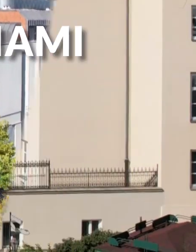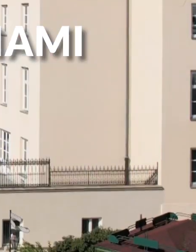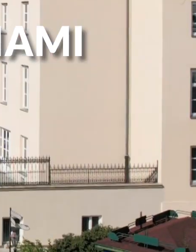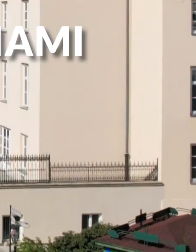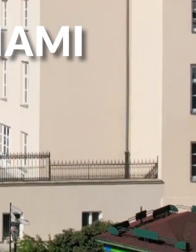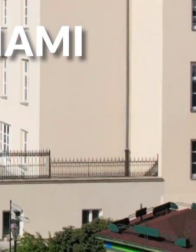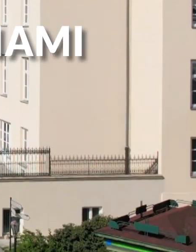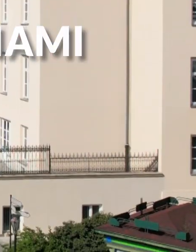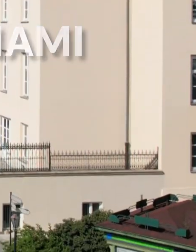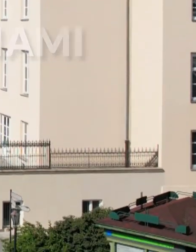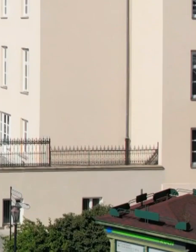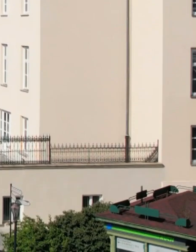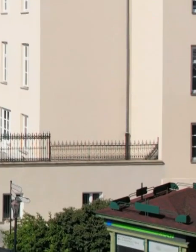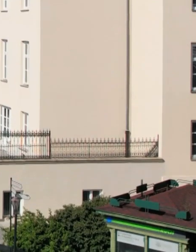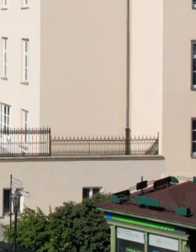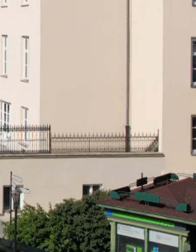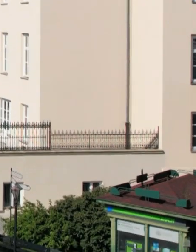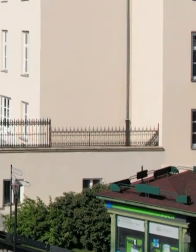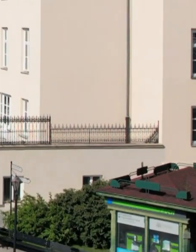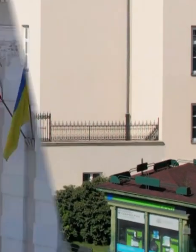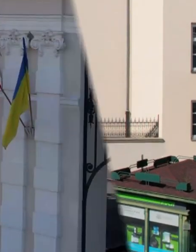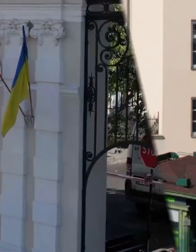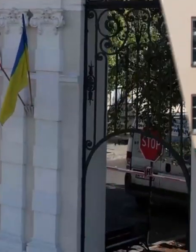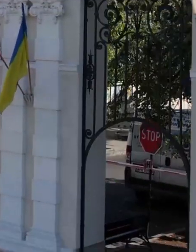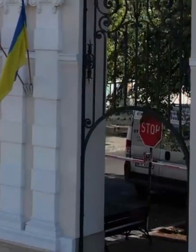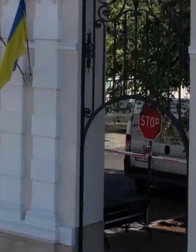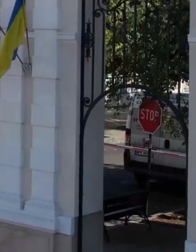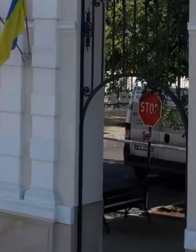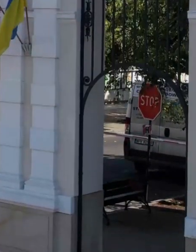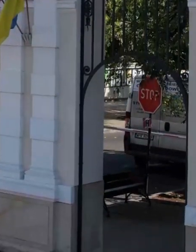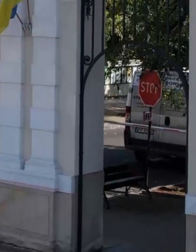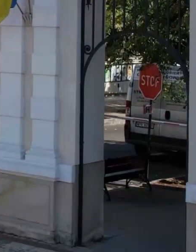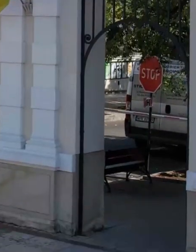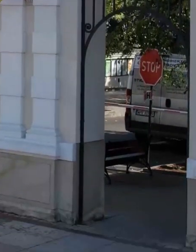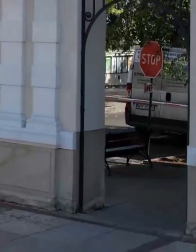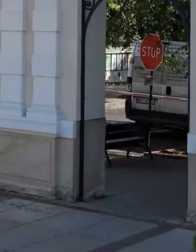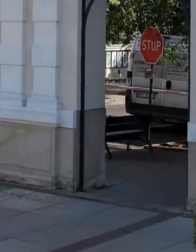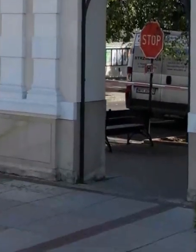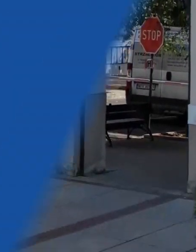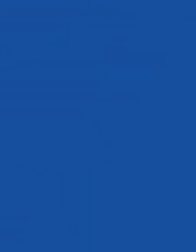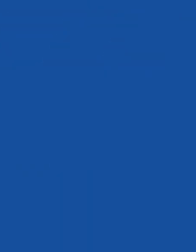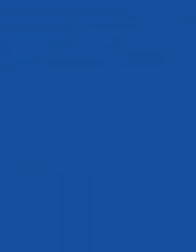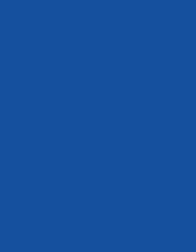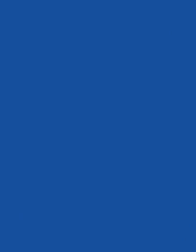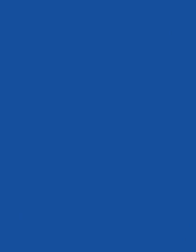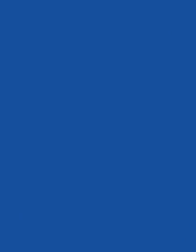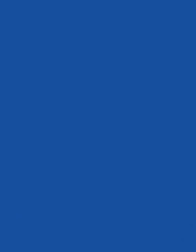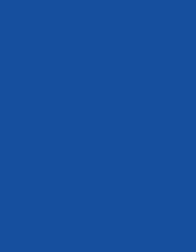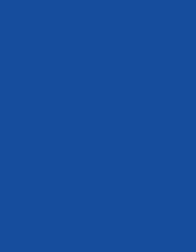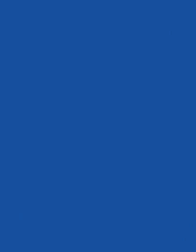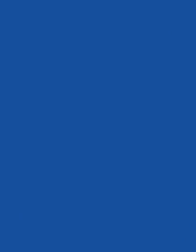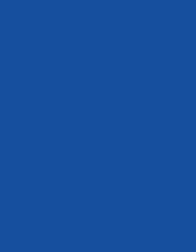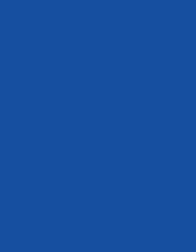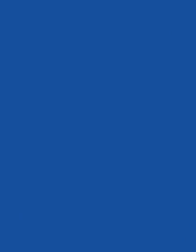Napisy: Uniwersytet Warszawski. Biuro do spraw osób z niepełnosprawnościami. Zasady postępowania w kontakcie z